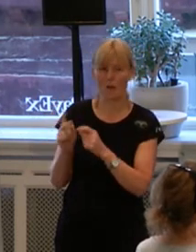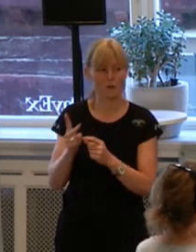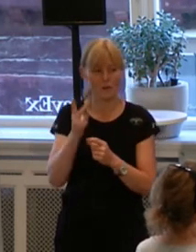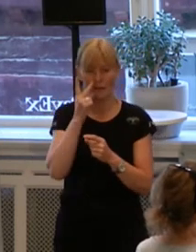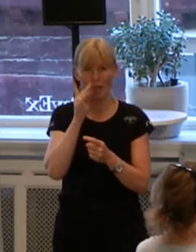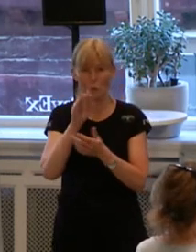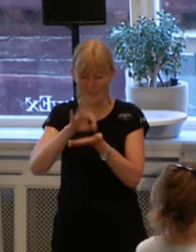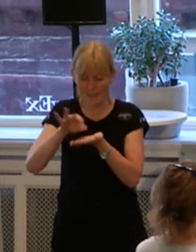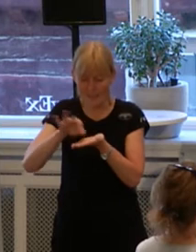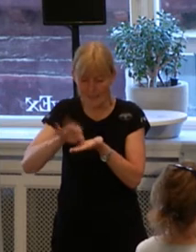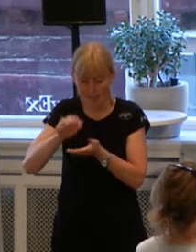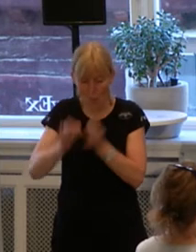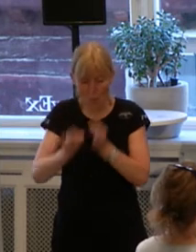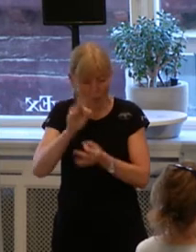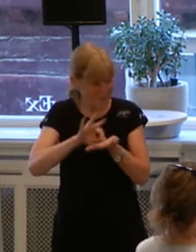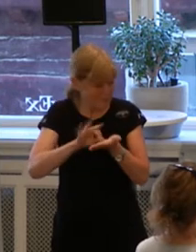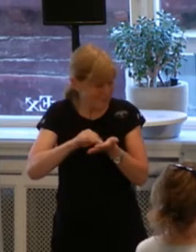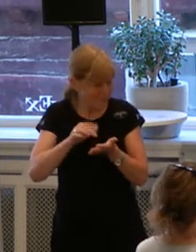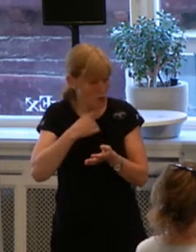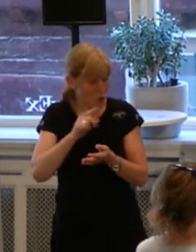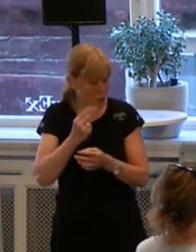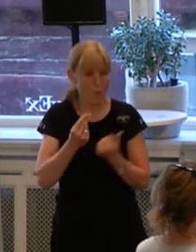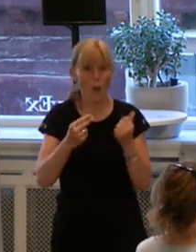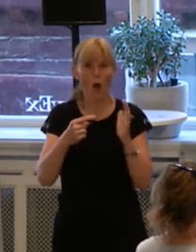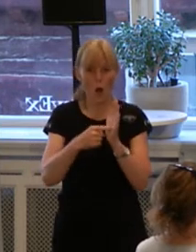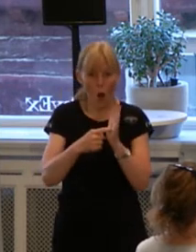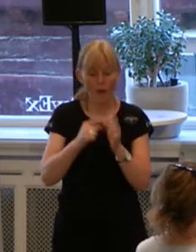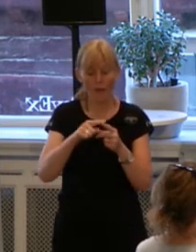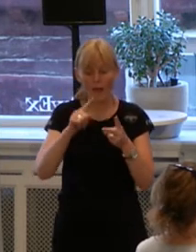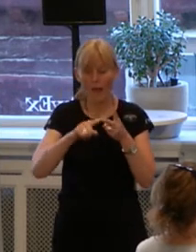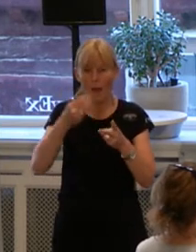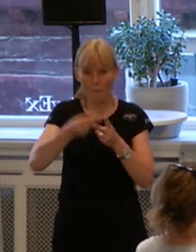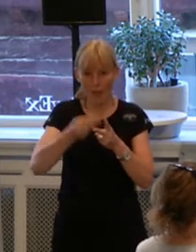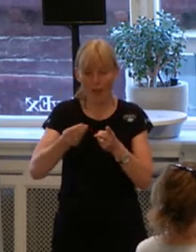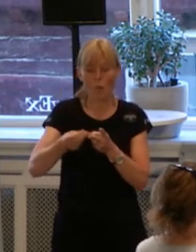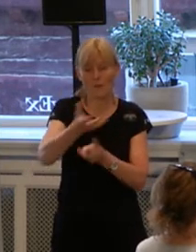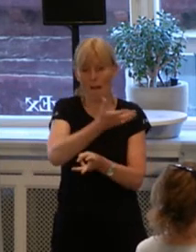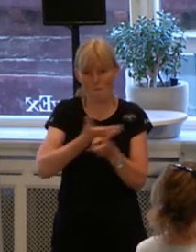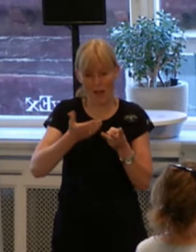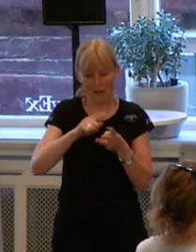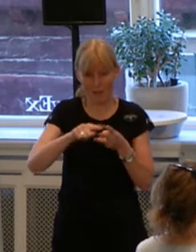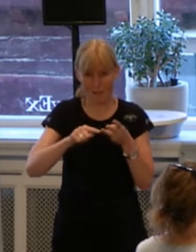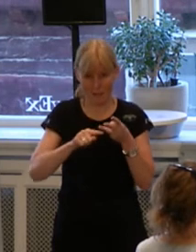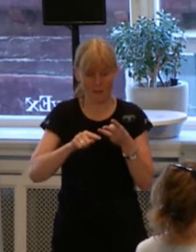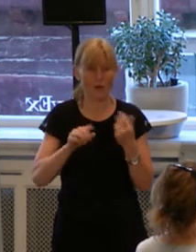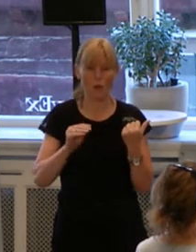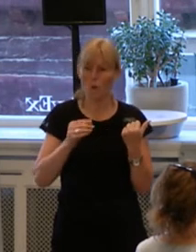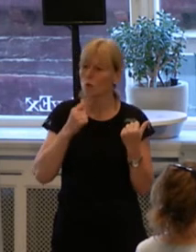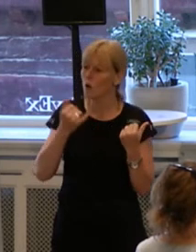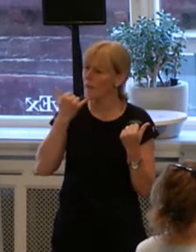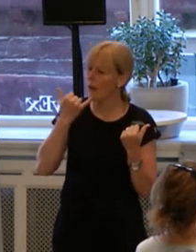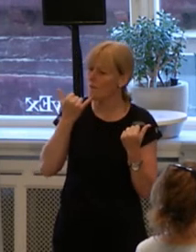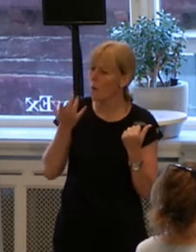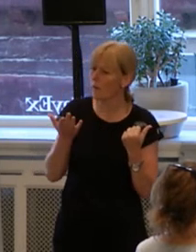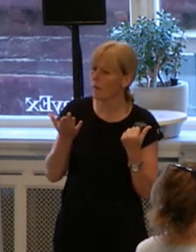sitter och skriver, så jag hoppas att det är det han skriver. Så lagen, pengarna och samverkan kan man säga. Ja. För du nämnde i telefon att ja, det är väl bra att ni